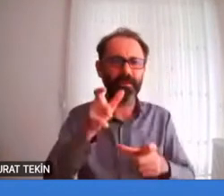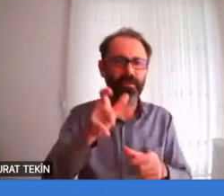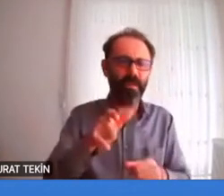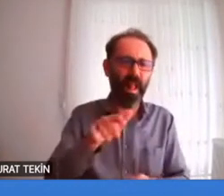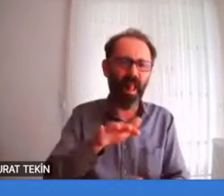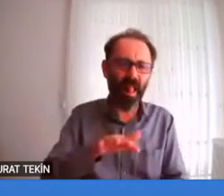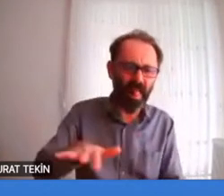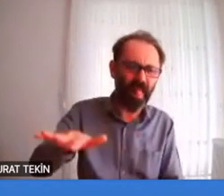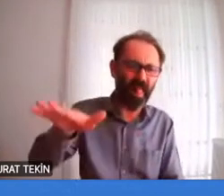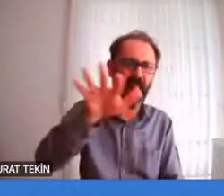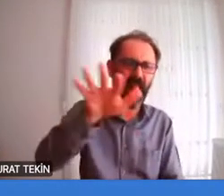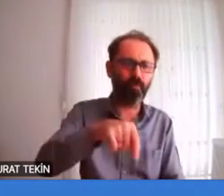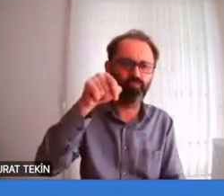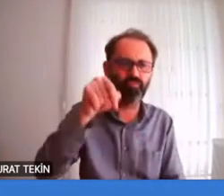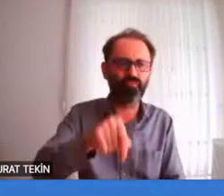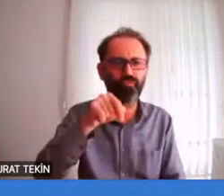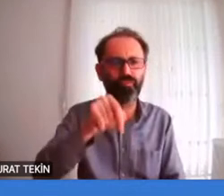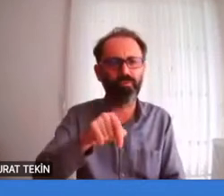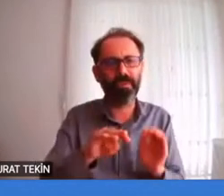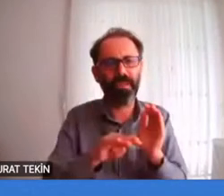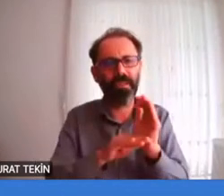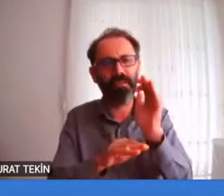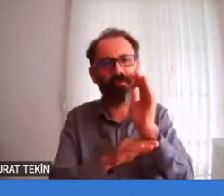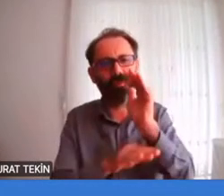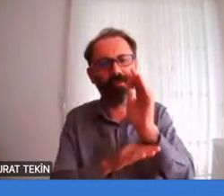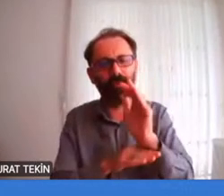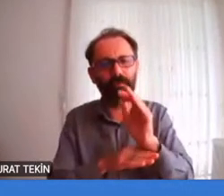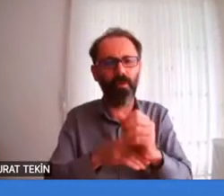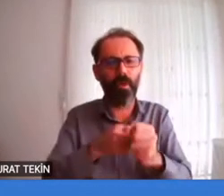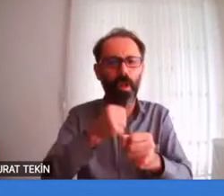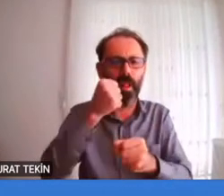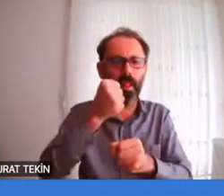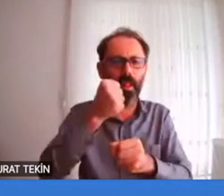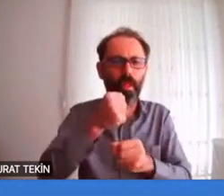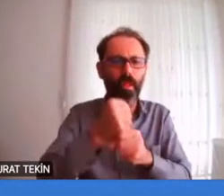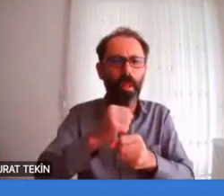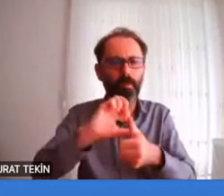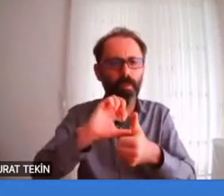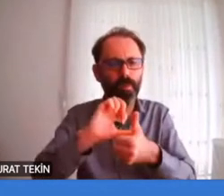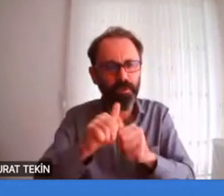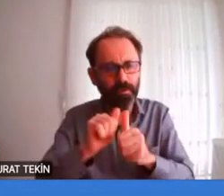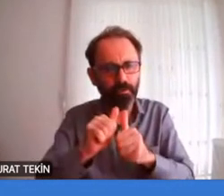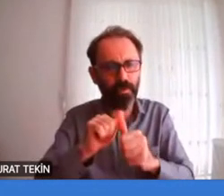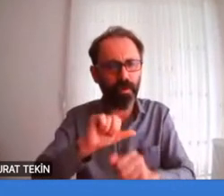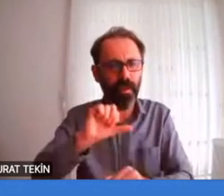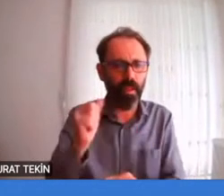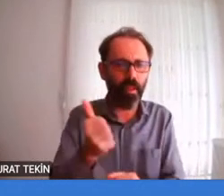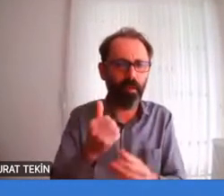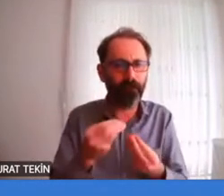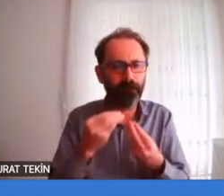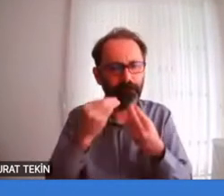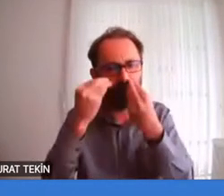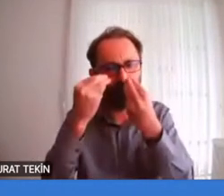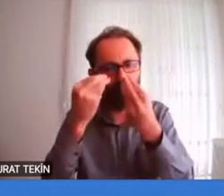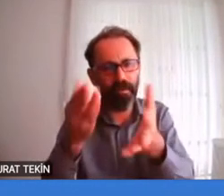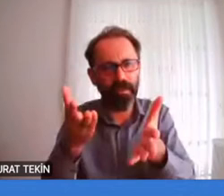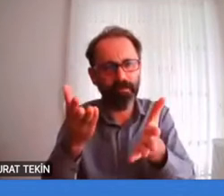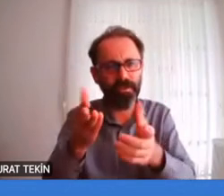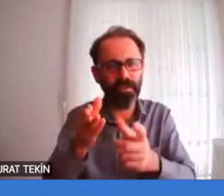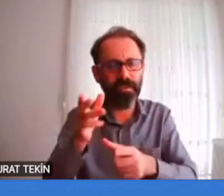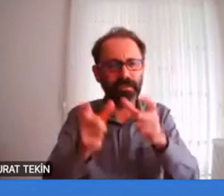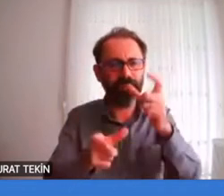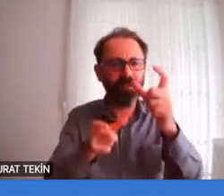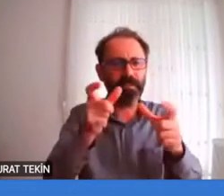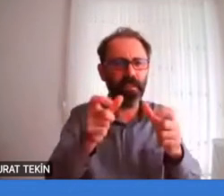Bakın ailemiz var, çoluğumuz var, çocuğumuz var. Onların da herkesin işte annesi, babası, kardeşleri var, bir ortam var. Hepsini